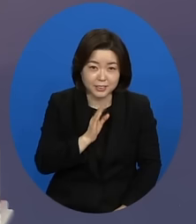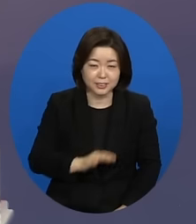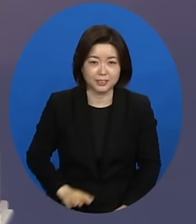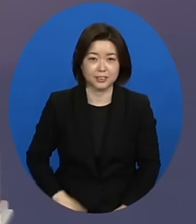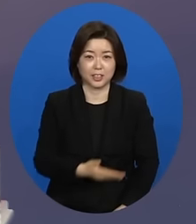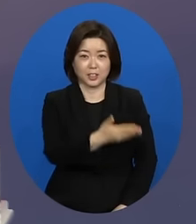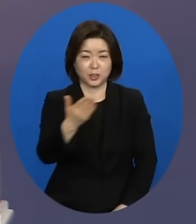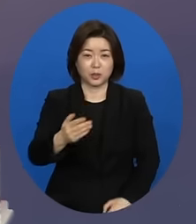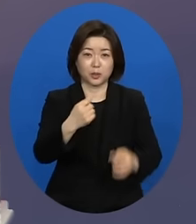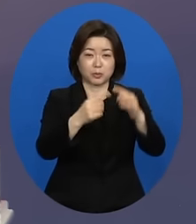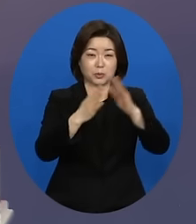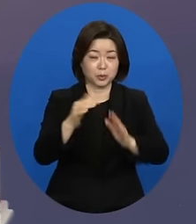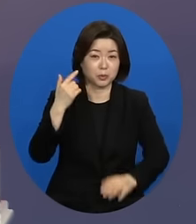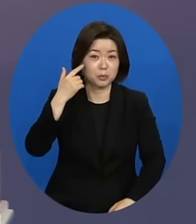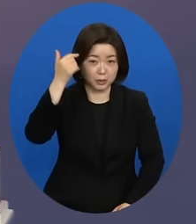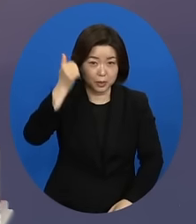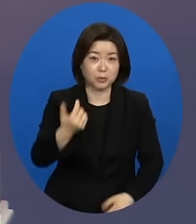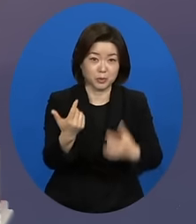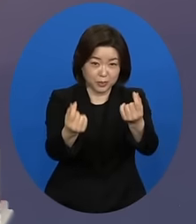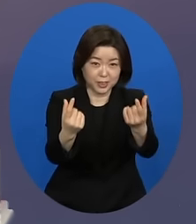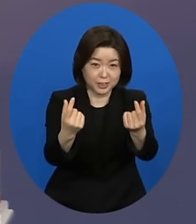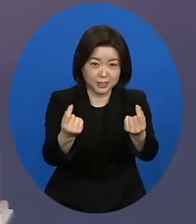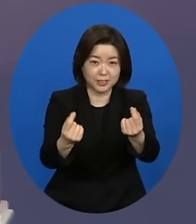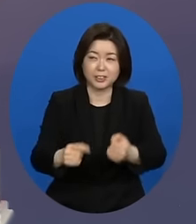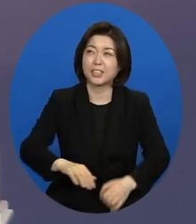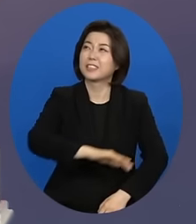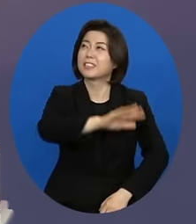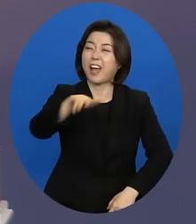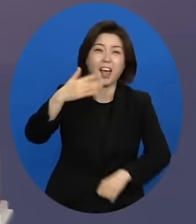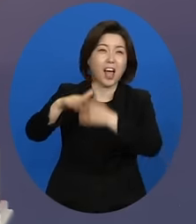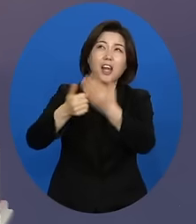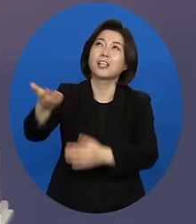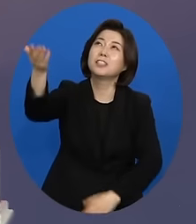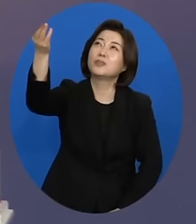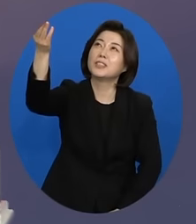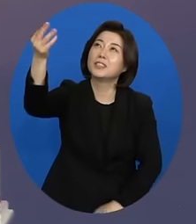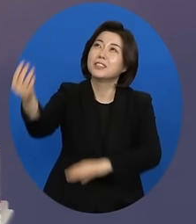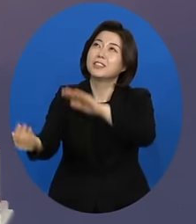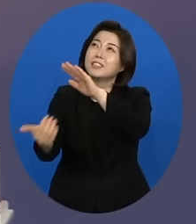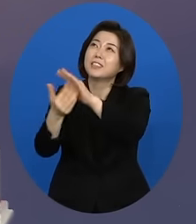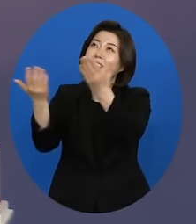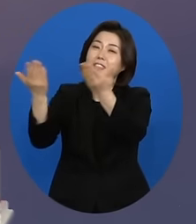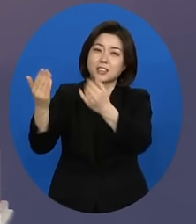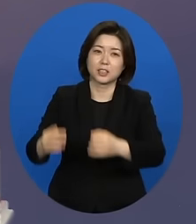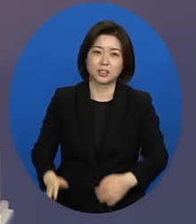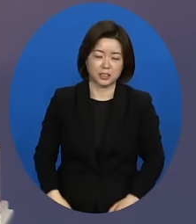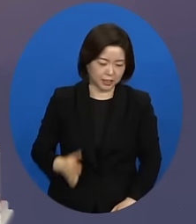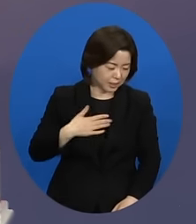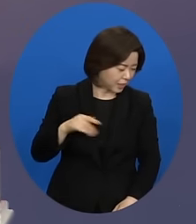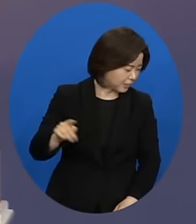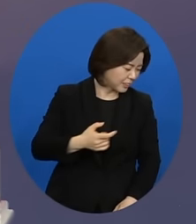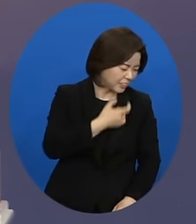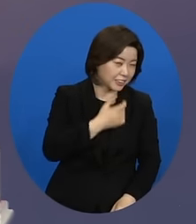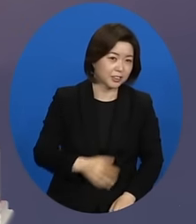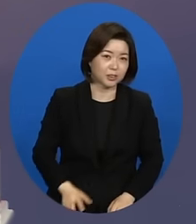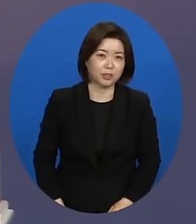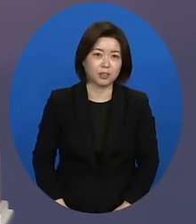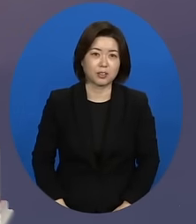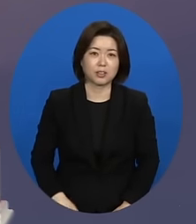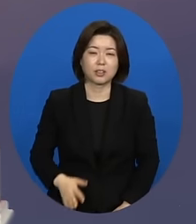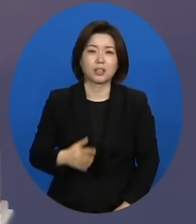여러분 교회 목사님들 마찬가지죠? 다 하나님이 했대. 그게 싫은 거예요, 지금. 저 목사